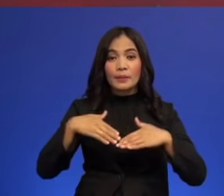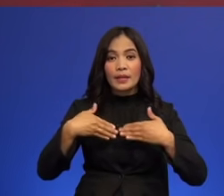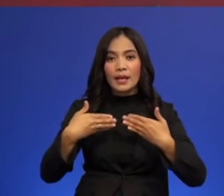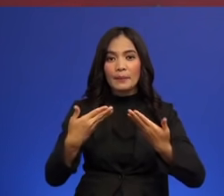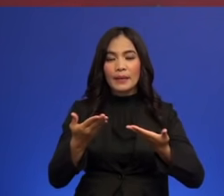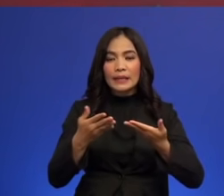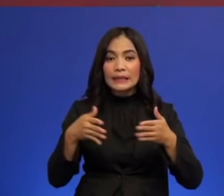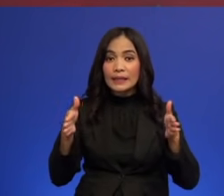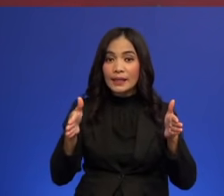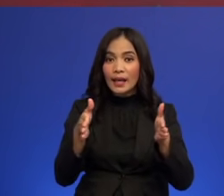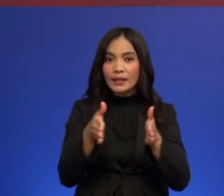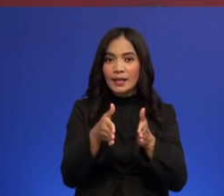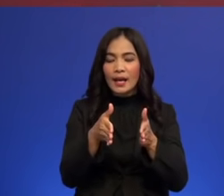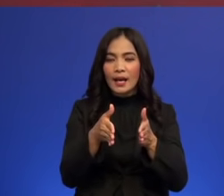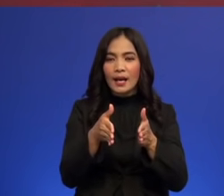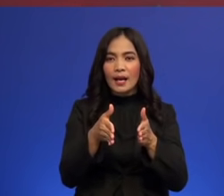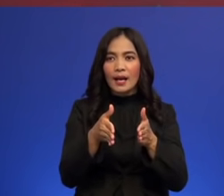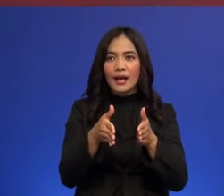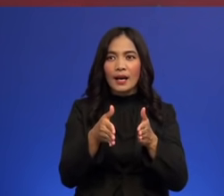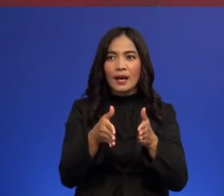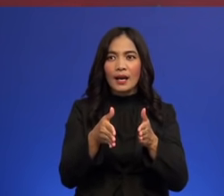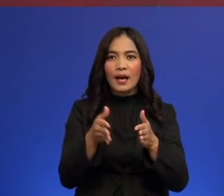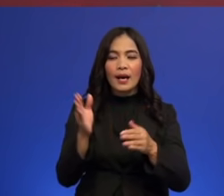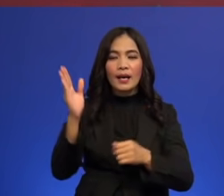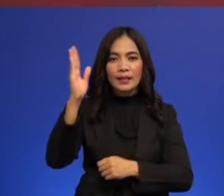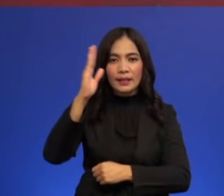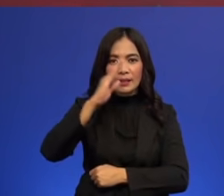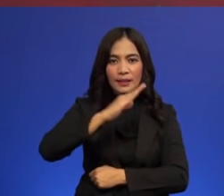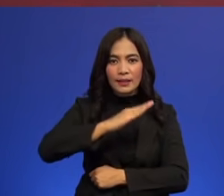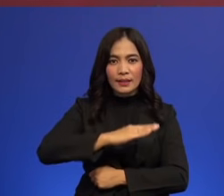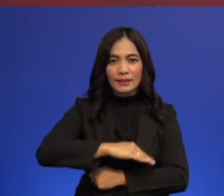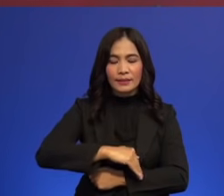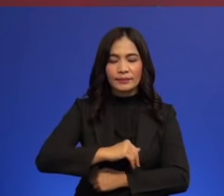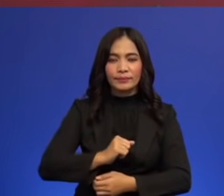Betapa singkatnya hari,